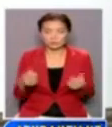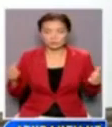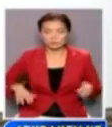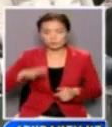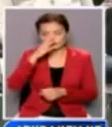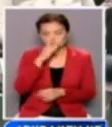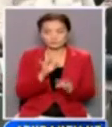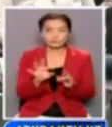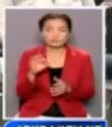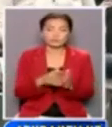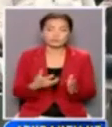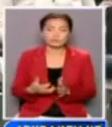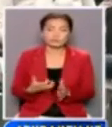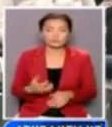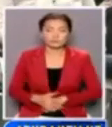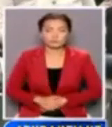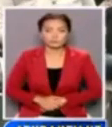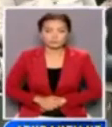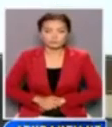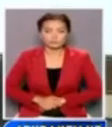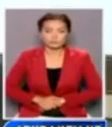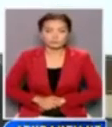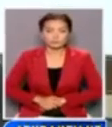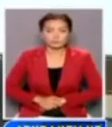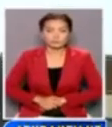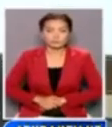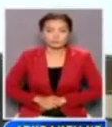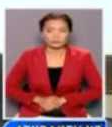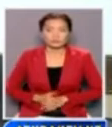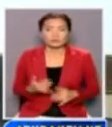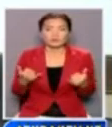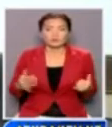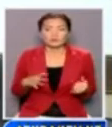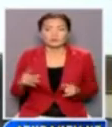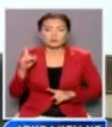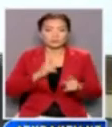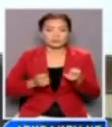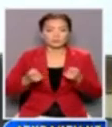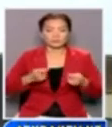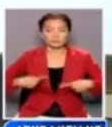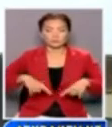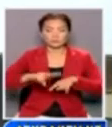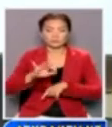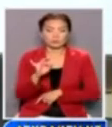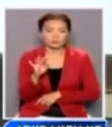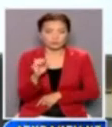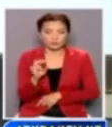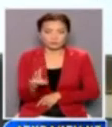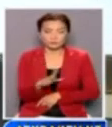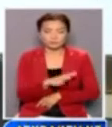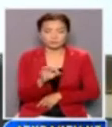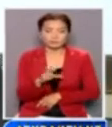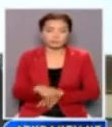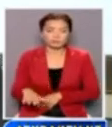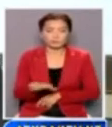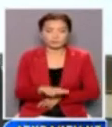говорят о недостатках нашем обществе сегодня прошло собрание руководителей партии нур отан от ран